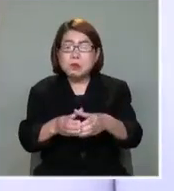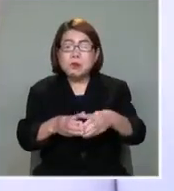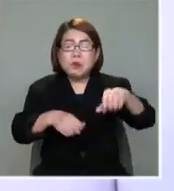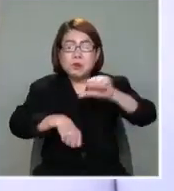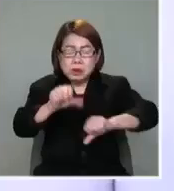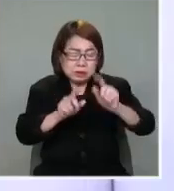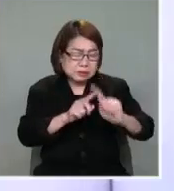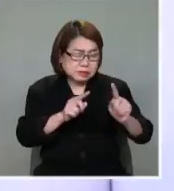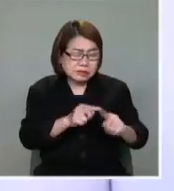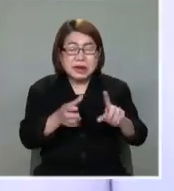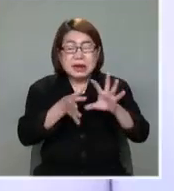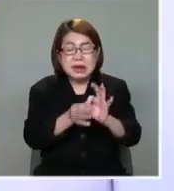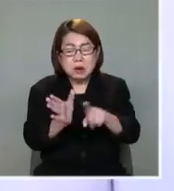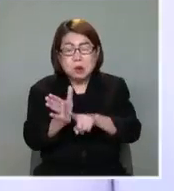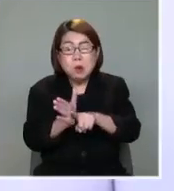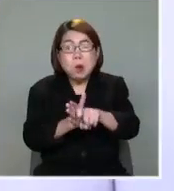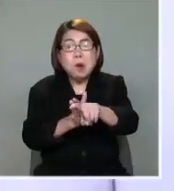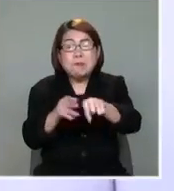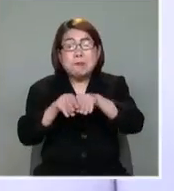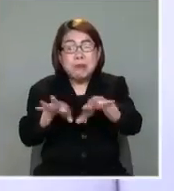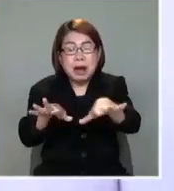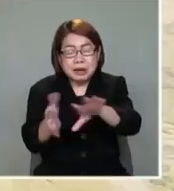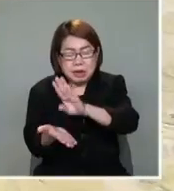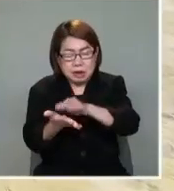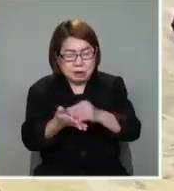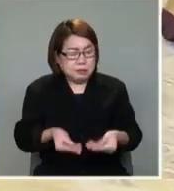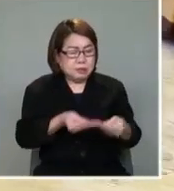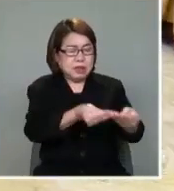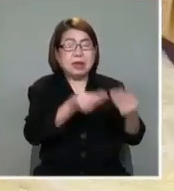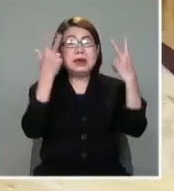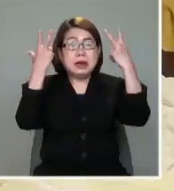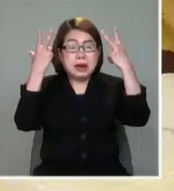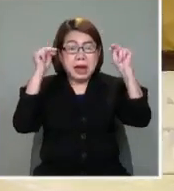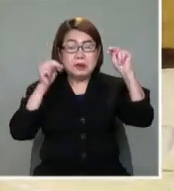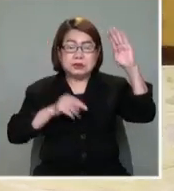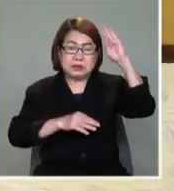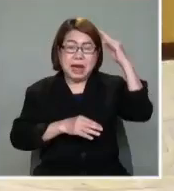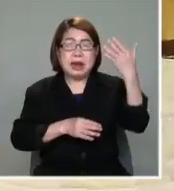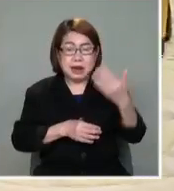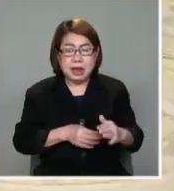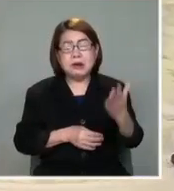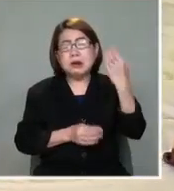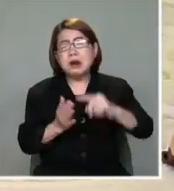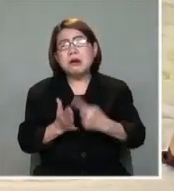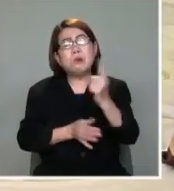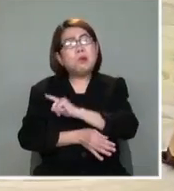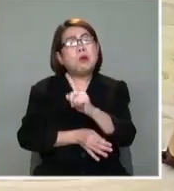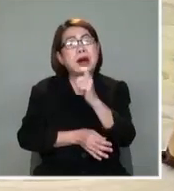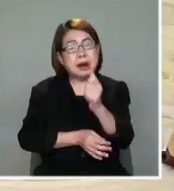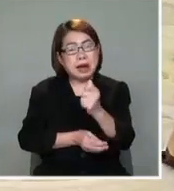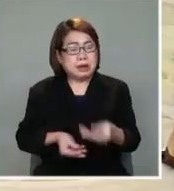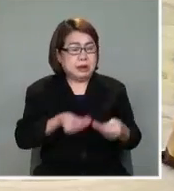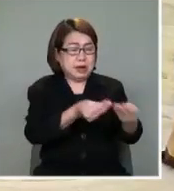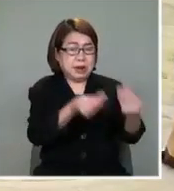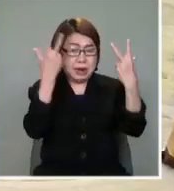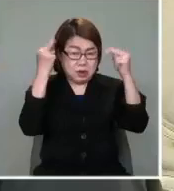านระบาดวิทยาข้อมูลเหล่านี้ส่งไปถึงท่านนายกรัฐมนตรีแล้วนะคะตั้งแต่เมื่อวันอังคารที่ผ่านมาแล้วจะให้ท่านนายกรัฐม